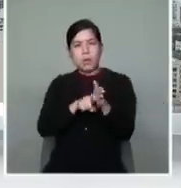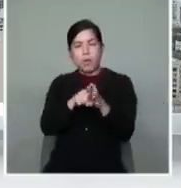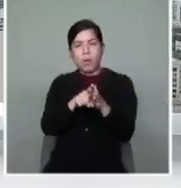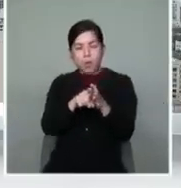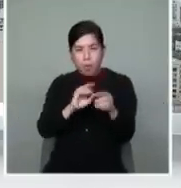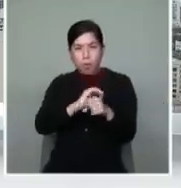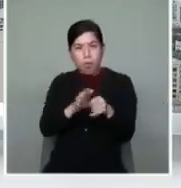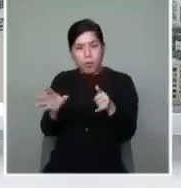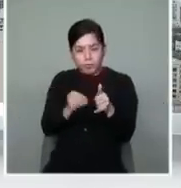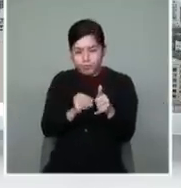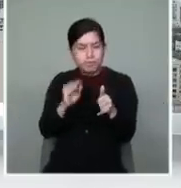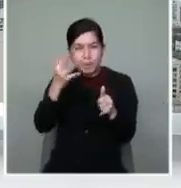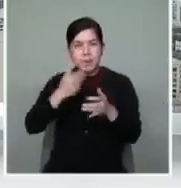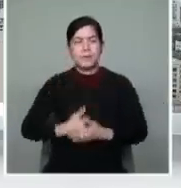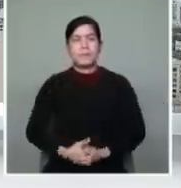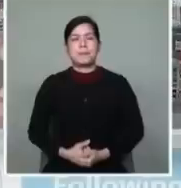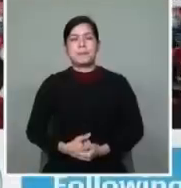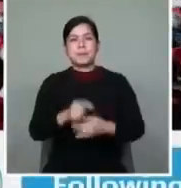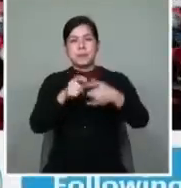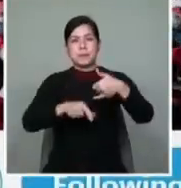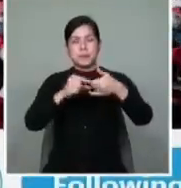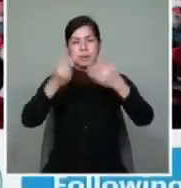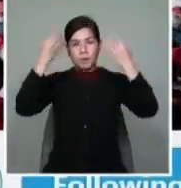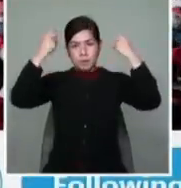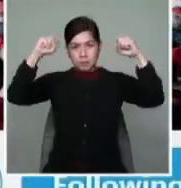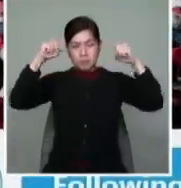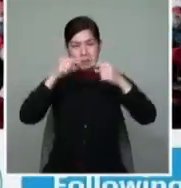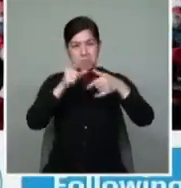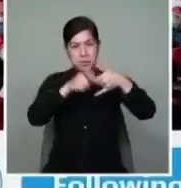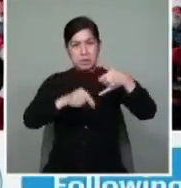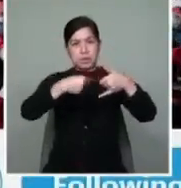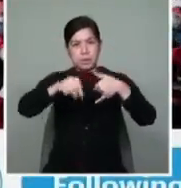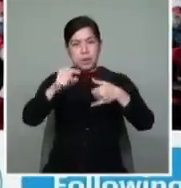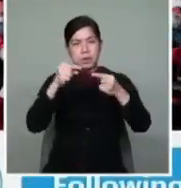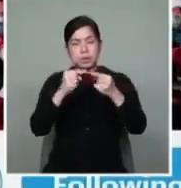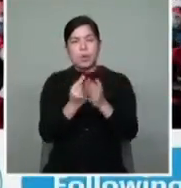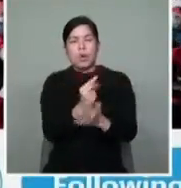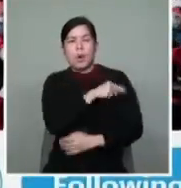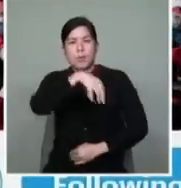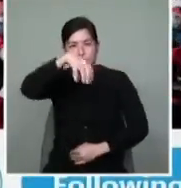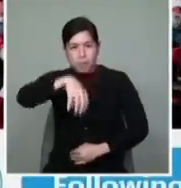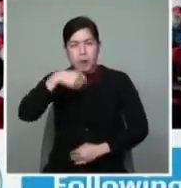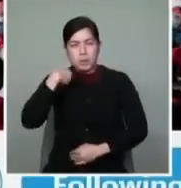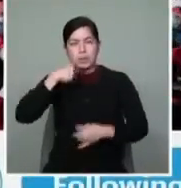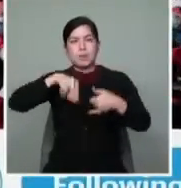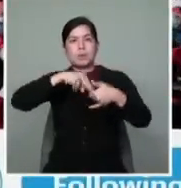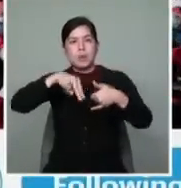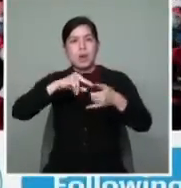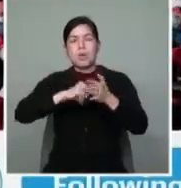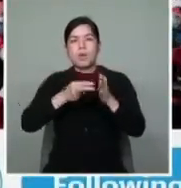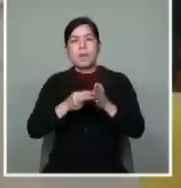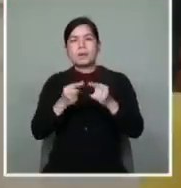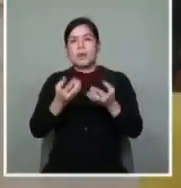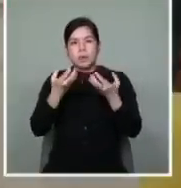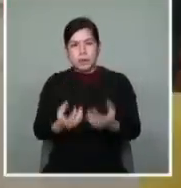-19แต่อย่างใดค่ะแล้วกรณีที่โดนัลด์ทรัมป์ณเวลานี้ไปรับการรักษาตัวอยู่ที่โรงพยาบาลไม่ใช่ว่าเขามีอาการหนักน